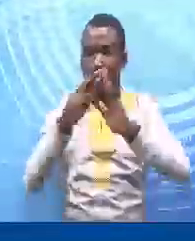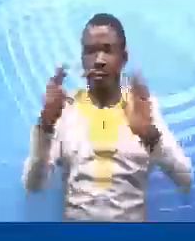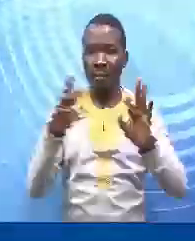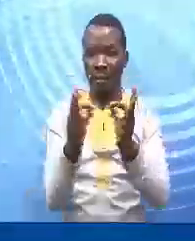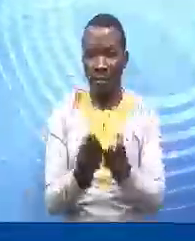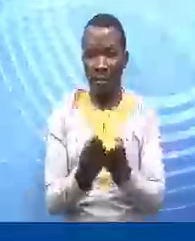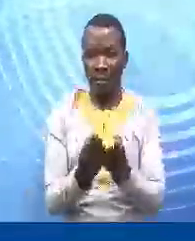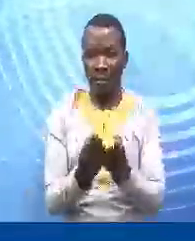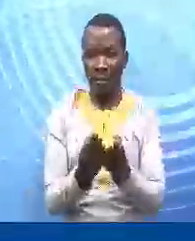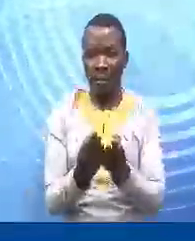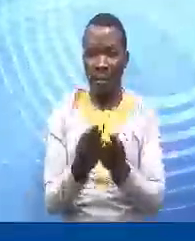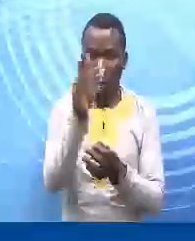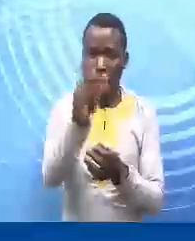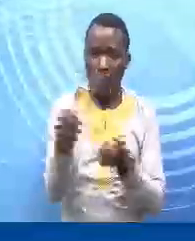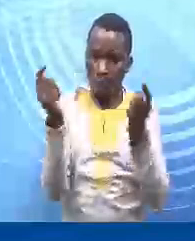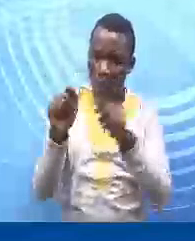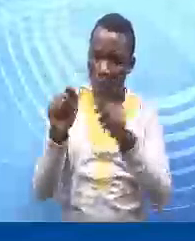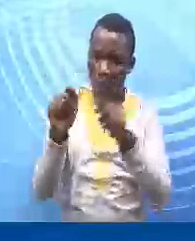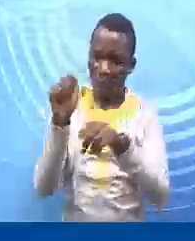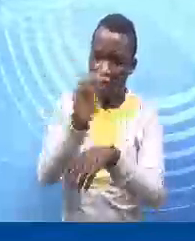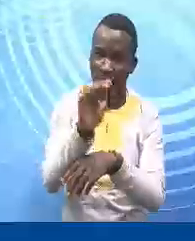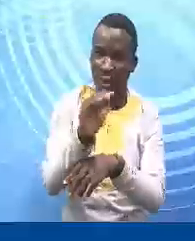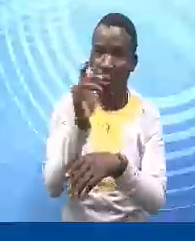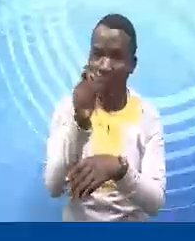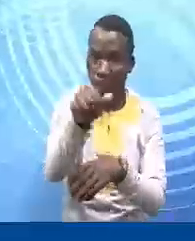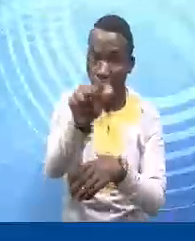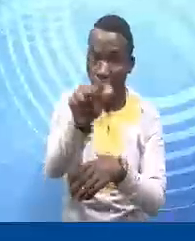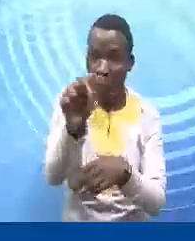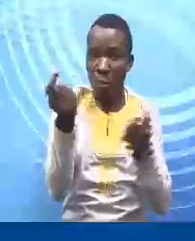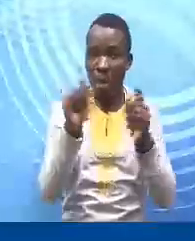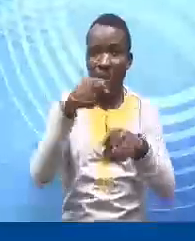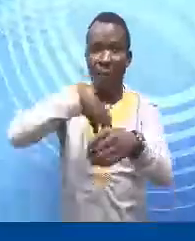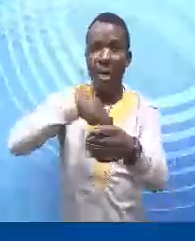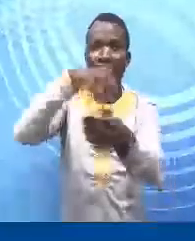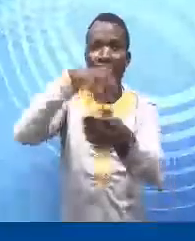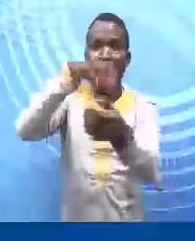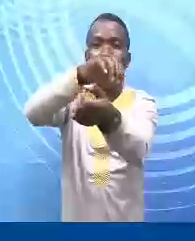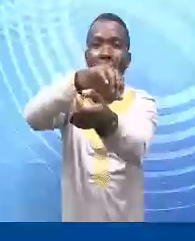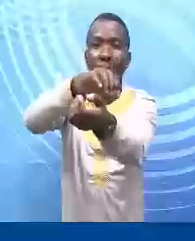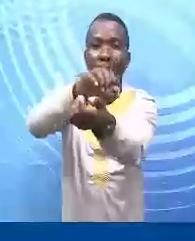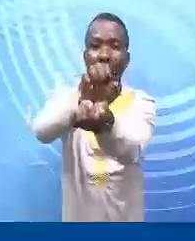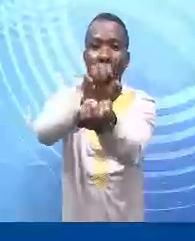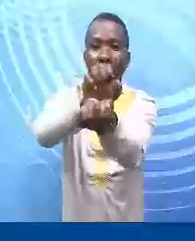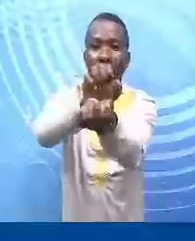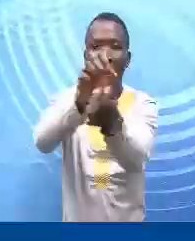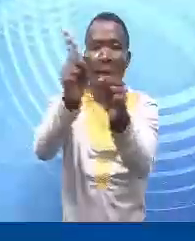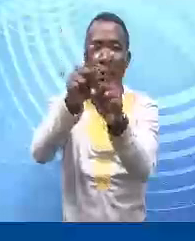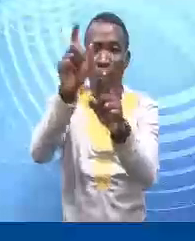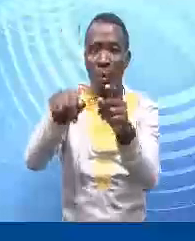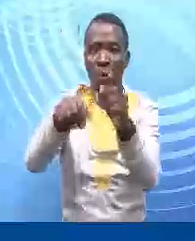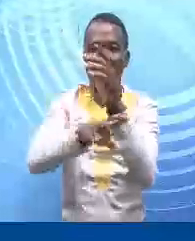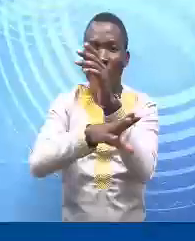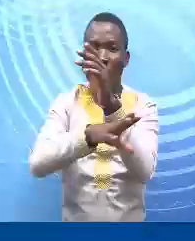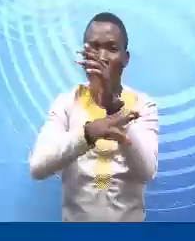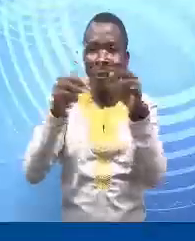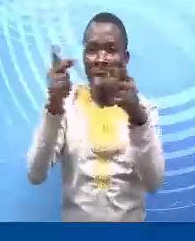kugira ngo baze bafite icyo bamubaza bo baje bazanye amapingu bayamwambika ngo nk'umuntu wabohoje ngahantu ngo none